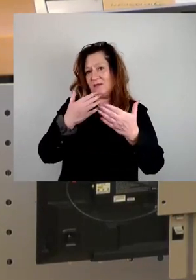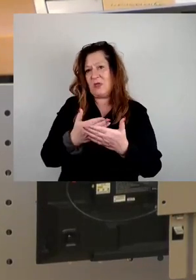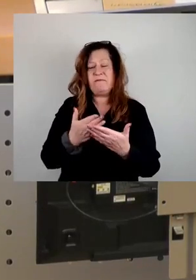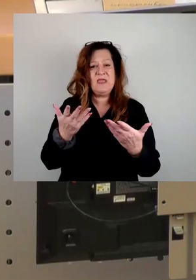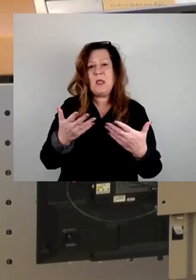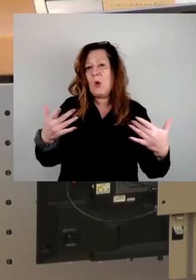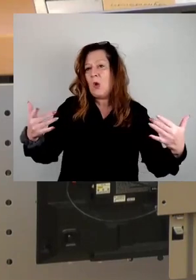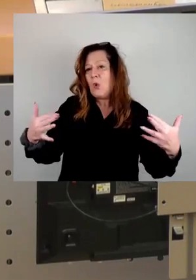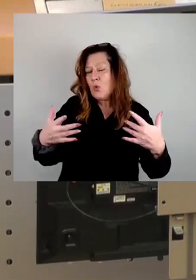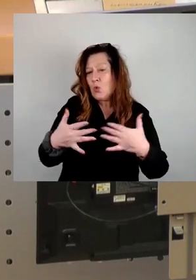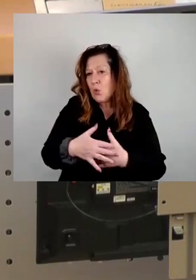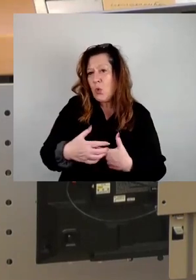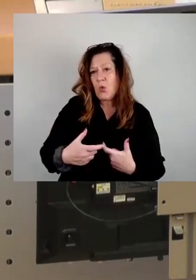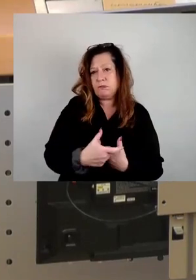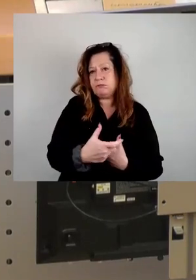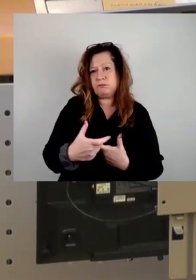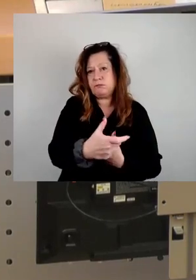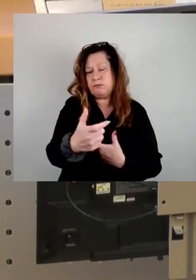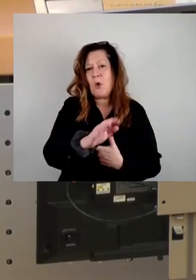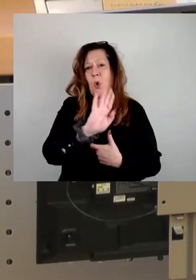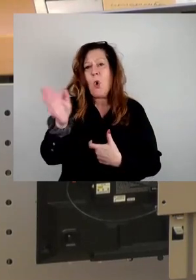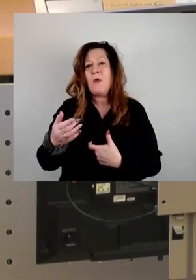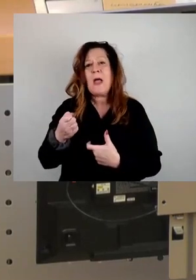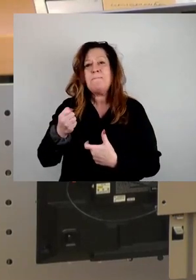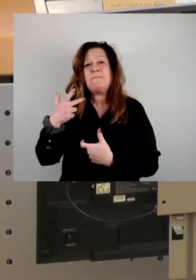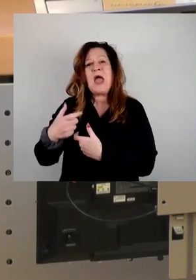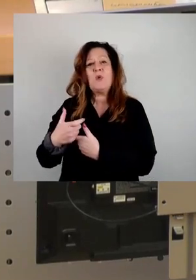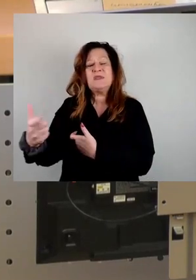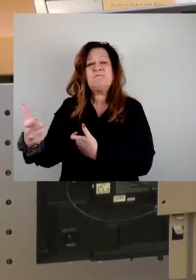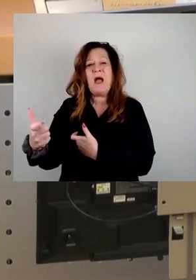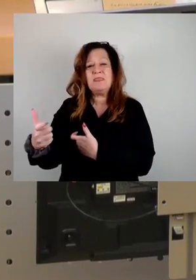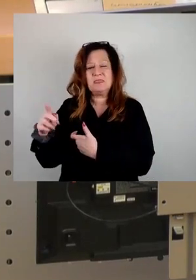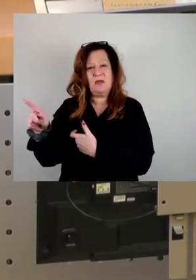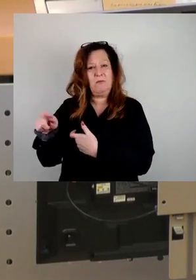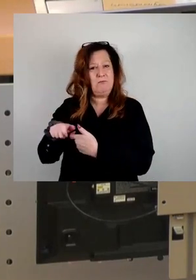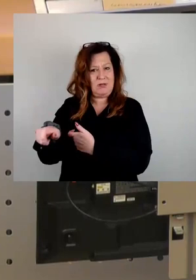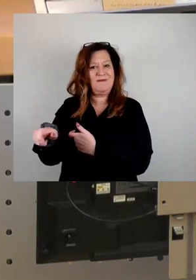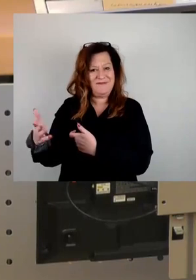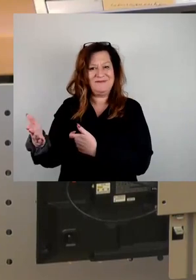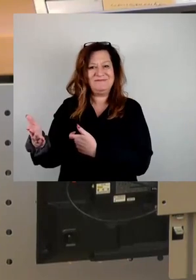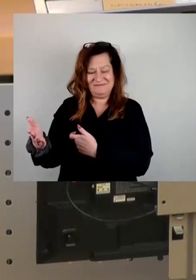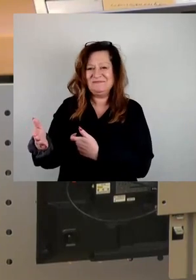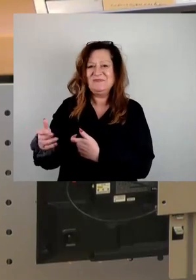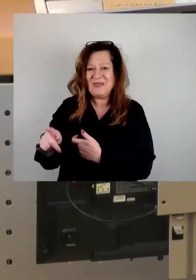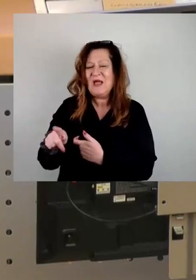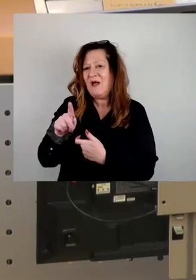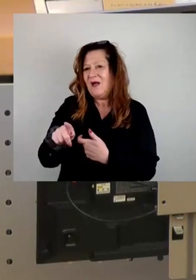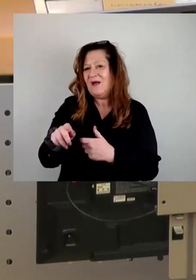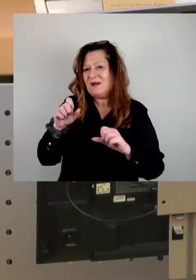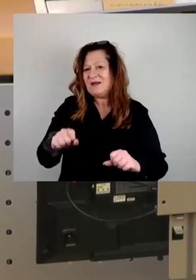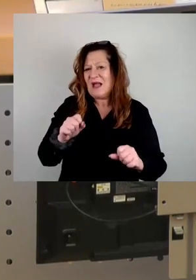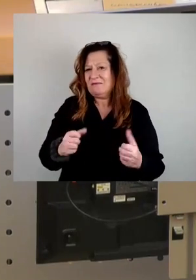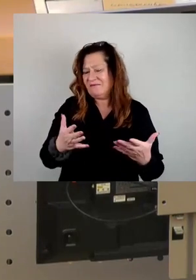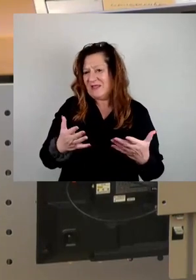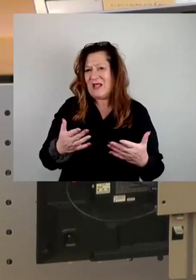mit dem blauen Band Geberbach geschaffen bzw. ausgebaut werden. Und hier könnte uns dann die langanhaltende Trockenheit der